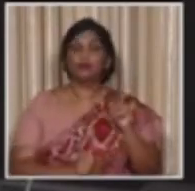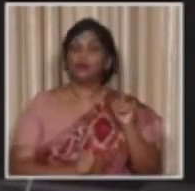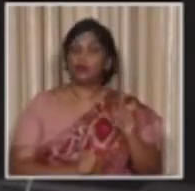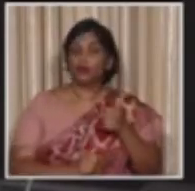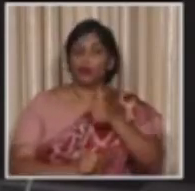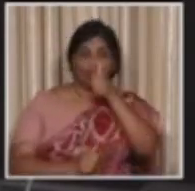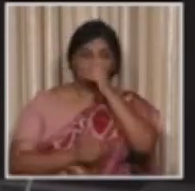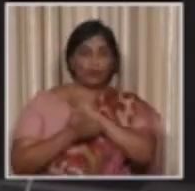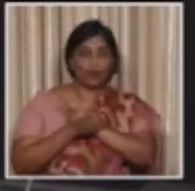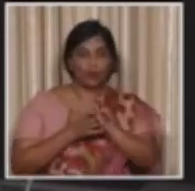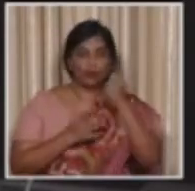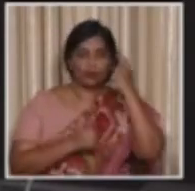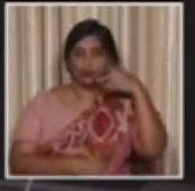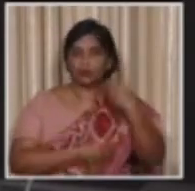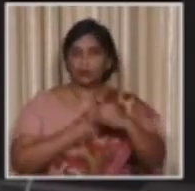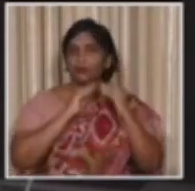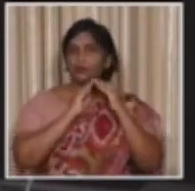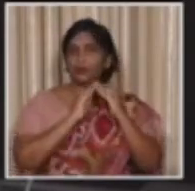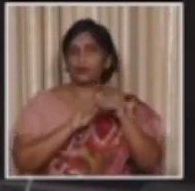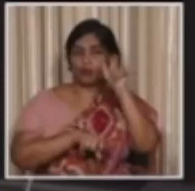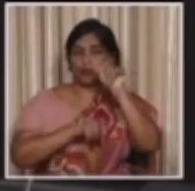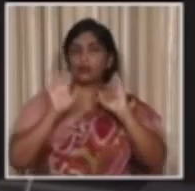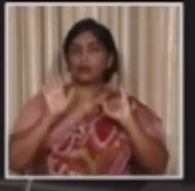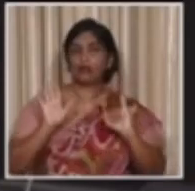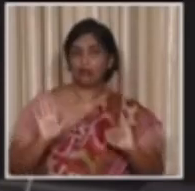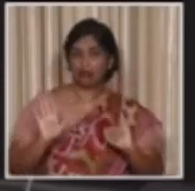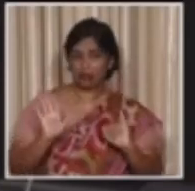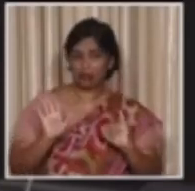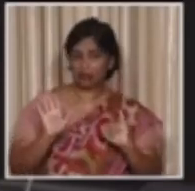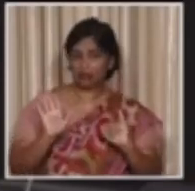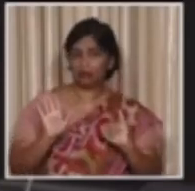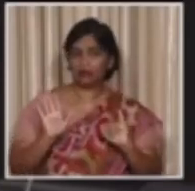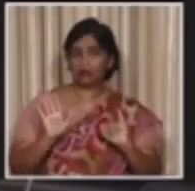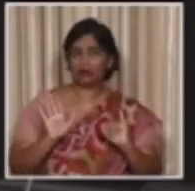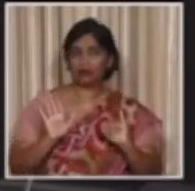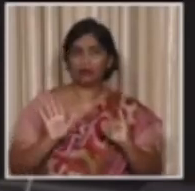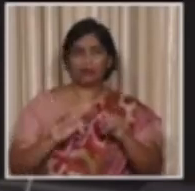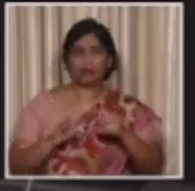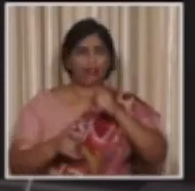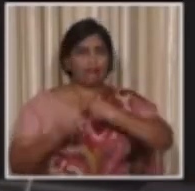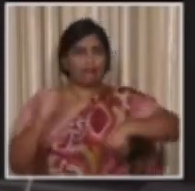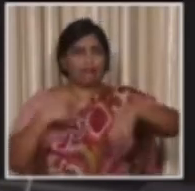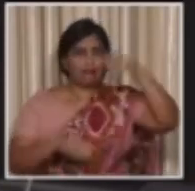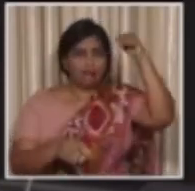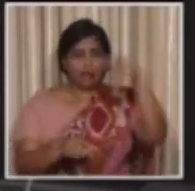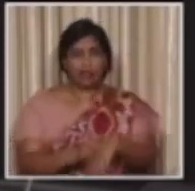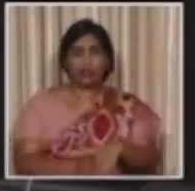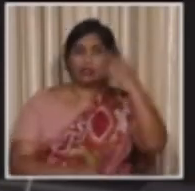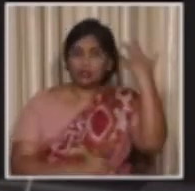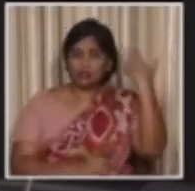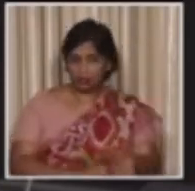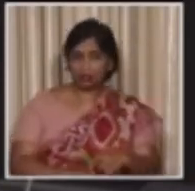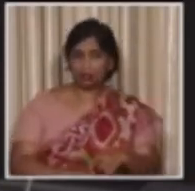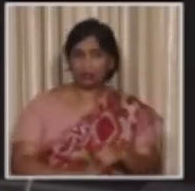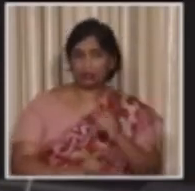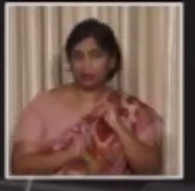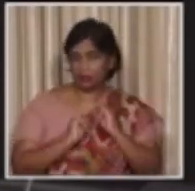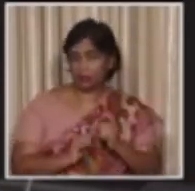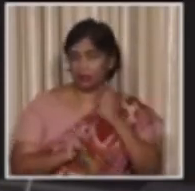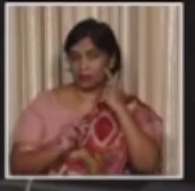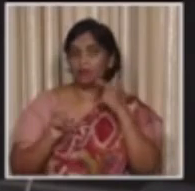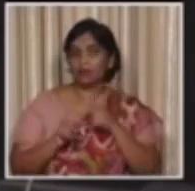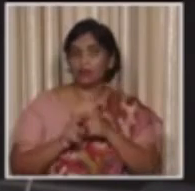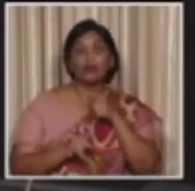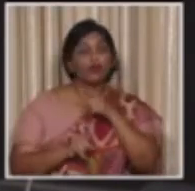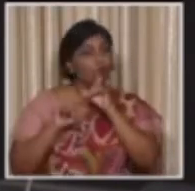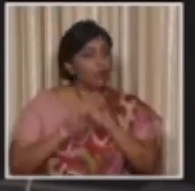හොරණ අපිට මතකයි කර්මාන්ත ශාලාවක 6 දෙනෙක් ඇමෝනියා වලකට වැටිලා මැරුණා. බරපතල සිද්ධියක්. ඒතර